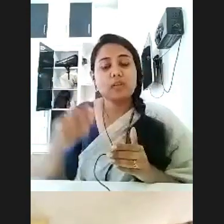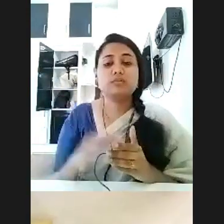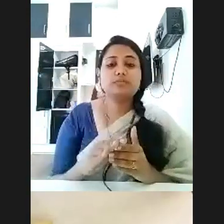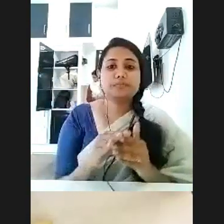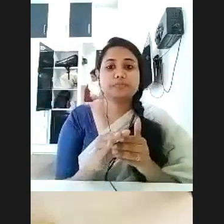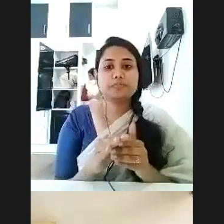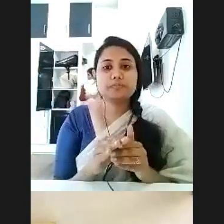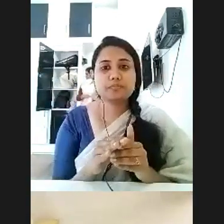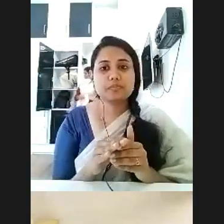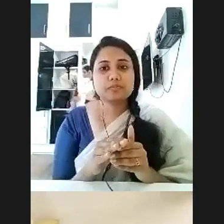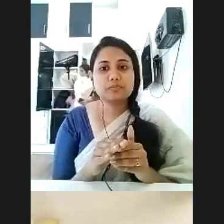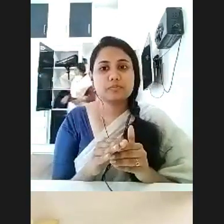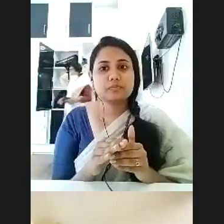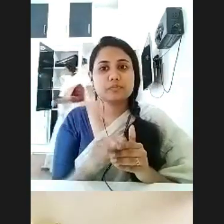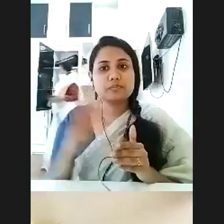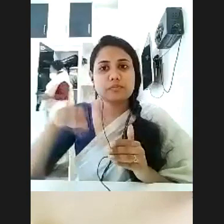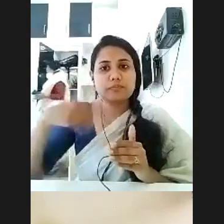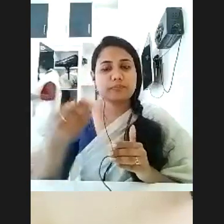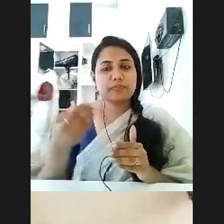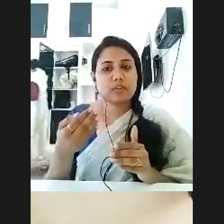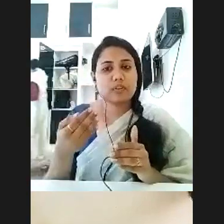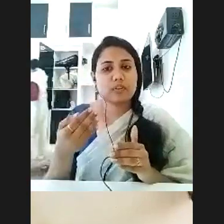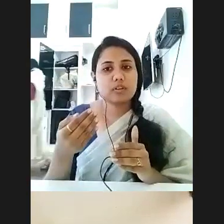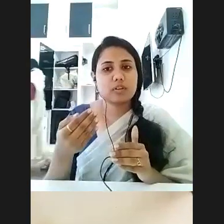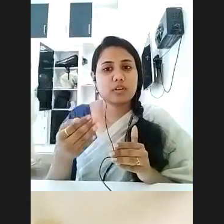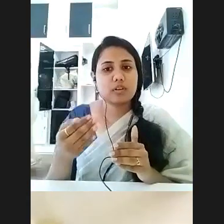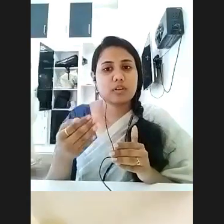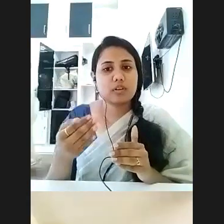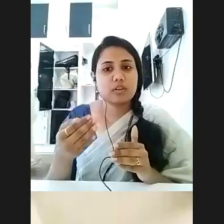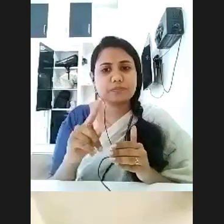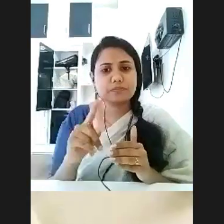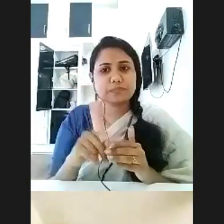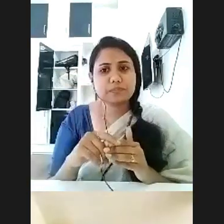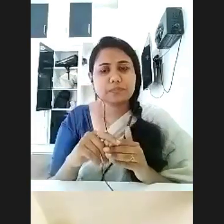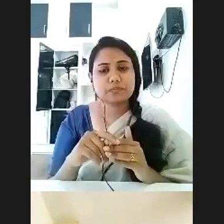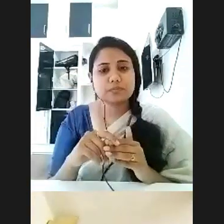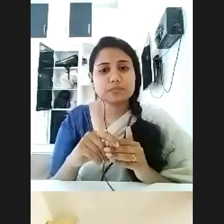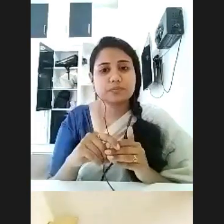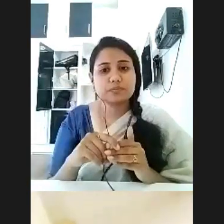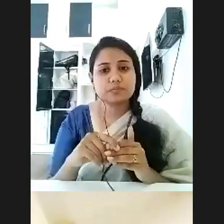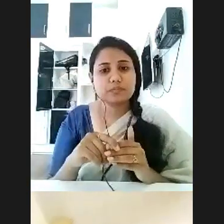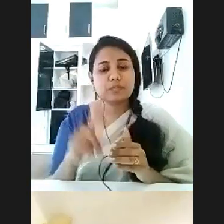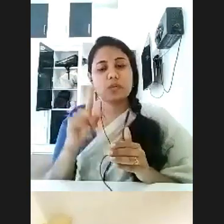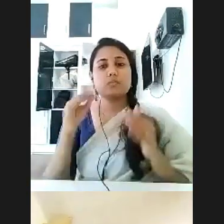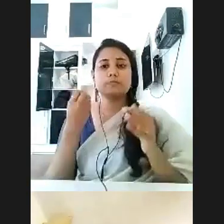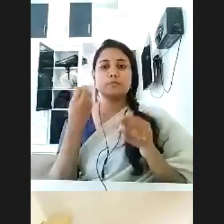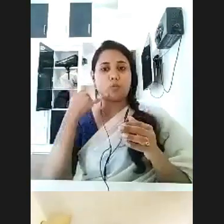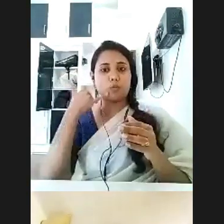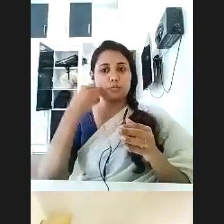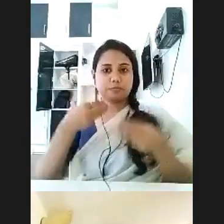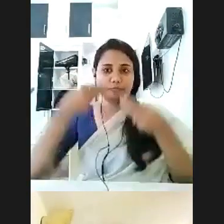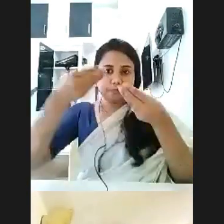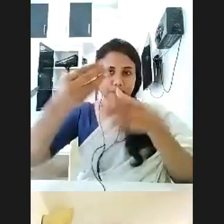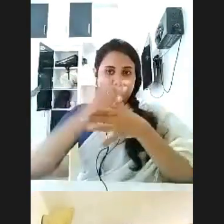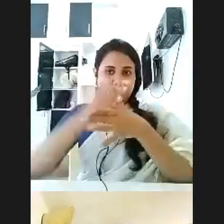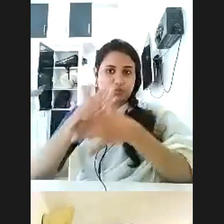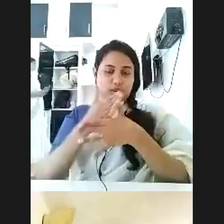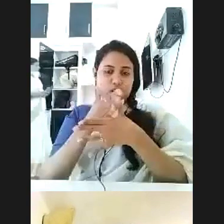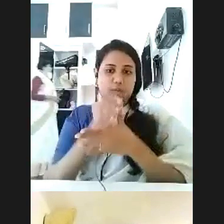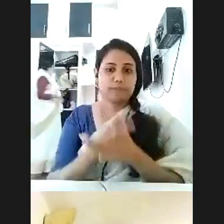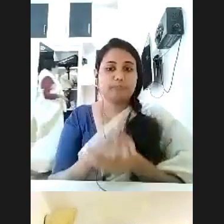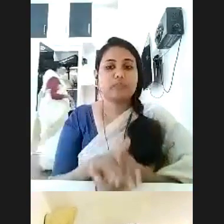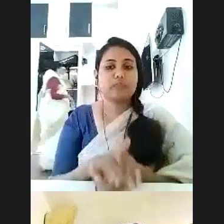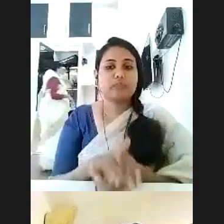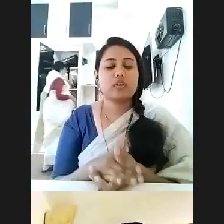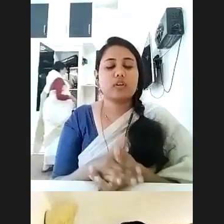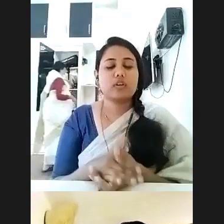തൊട്ടടുത്ത വിളിച്ച് ബുക്ക് ചെയ്തിട്ട് അവിടെ ഞാൻ ഒരു നമ്പർ ഞാൻ ഈ ഗ്രൂപ്പിലോട്ട് ഷെയർ ചെയ്യാം. സോ നമ്മളിവിടെ ആസ്റ്റർ തന്നെ